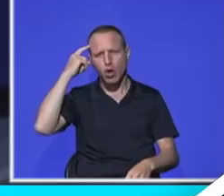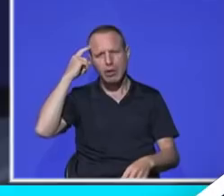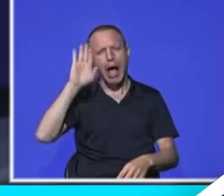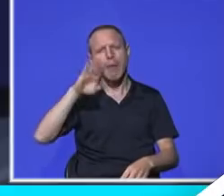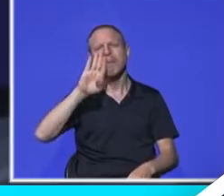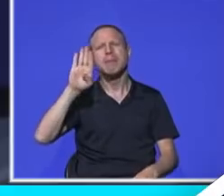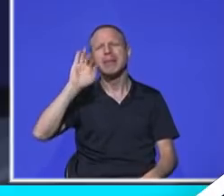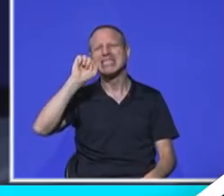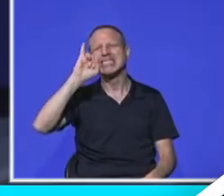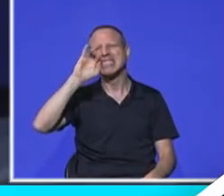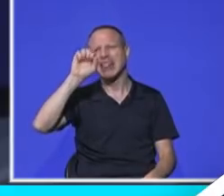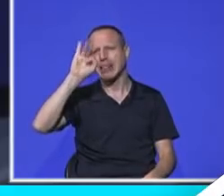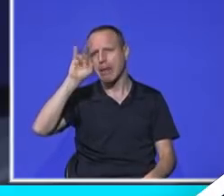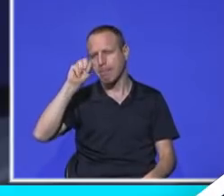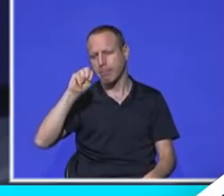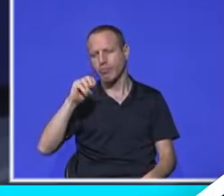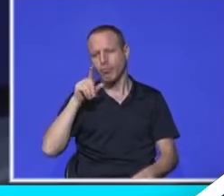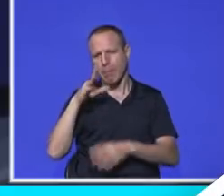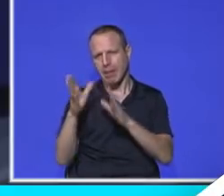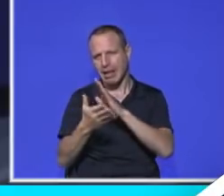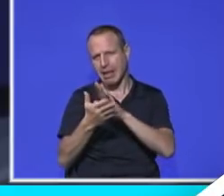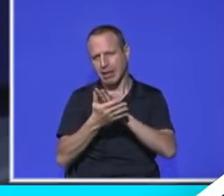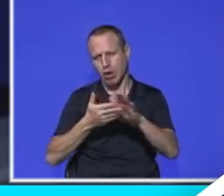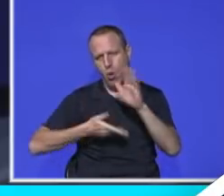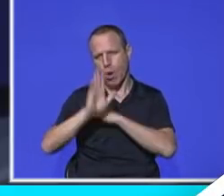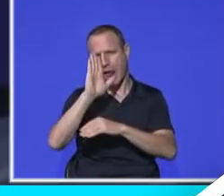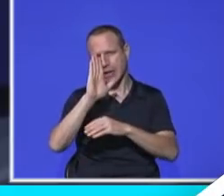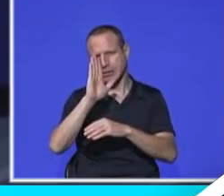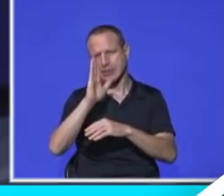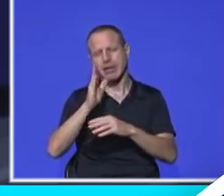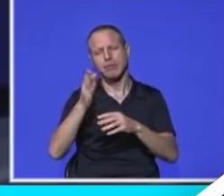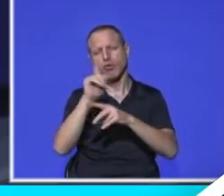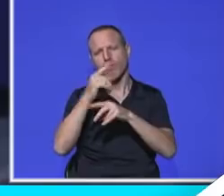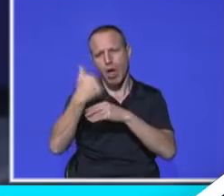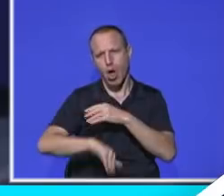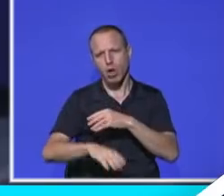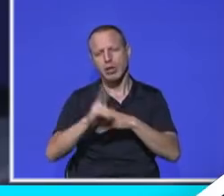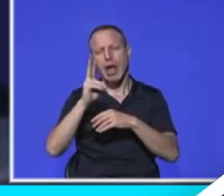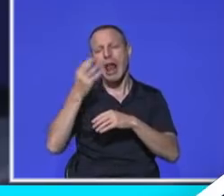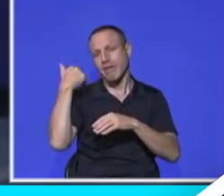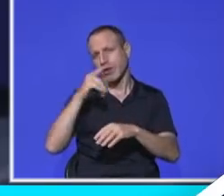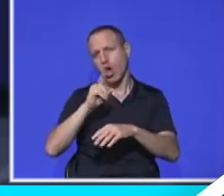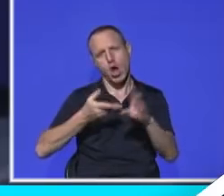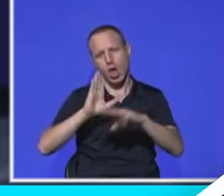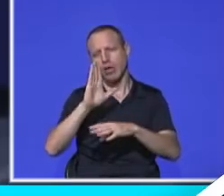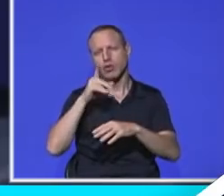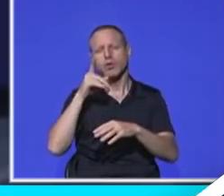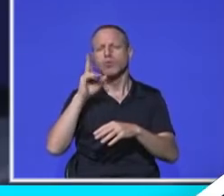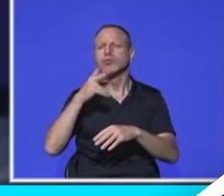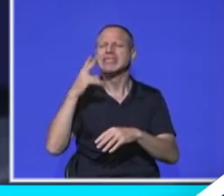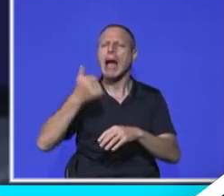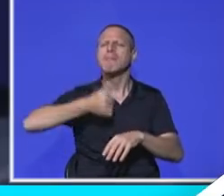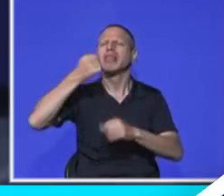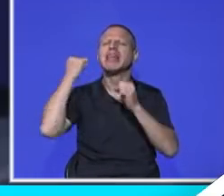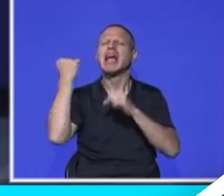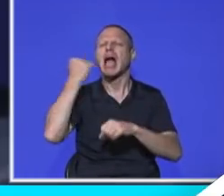בתקופה האחרונה, לפני כן הם לא יצאו מהבית. יש כאן כמיהה למנהיג חזק, שיעשה סדר, שיעשה סדר עם הקורונה, הוא נתן הוראה דרך